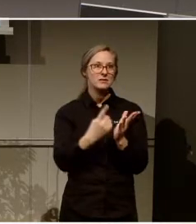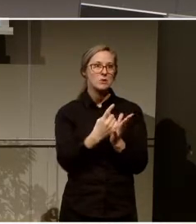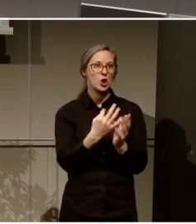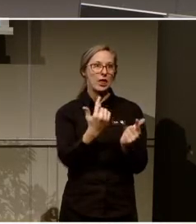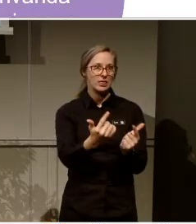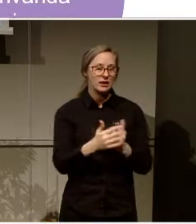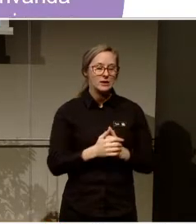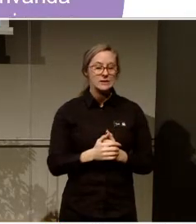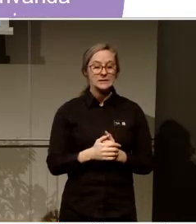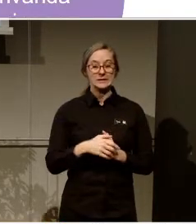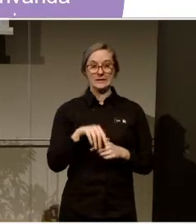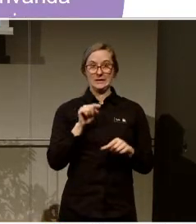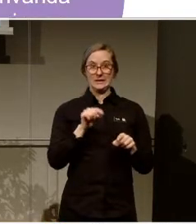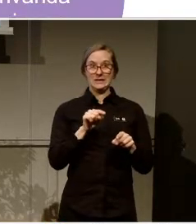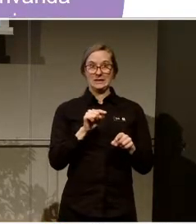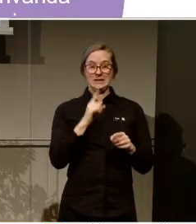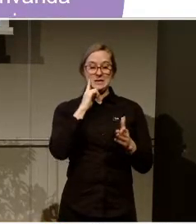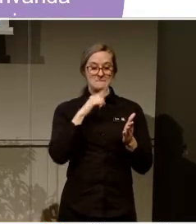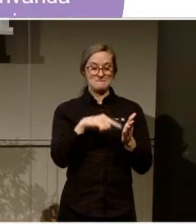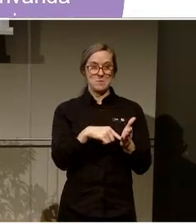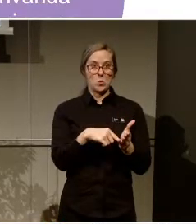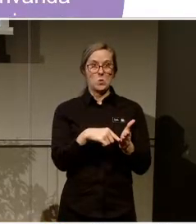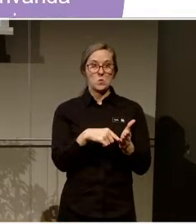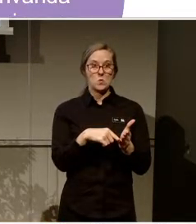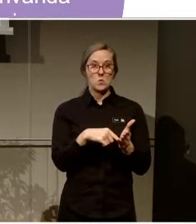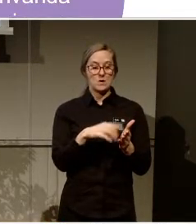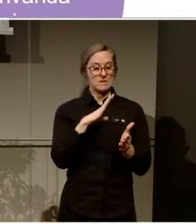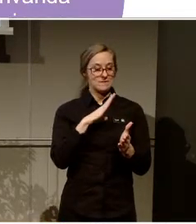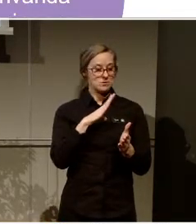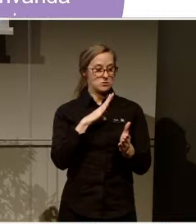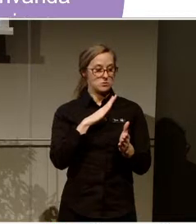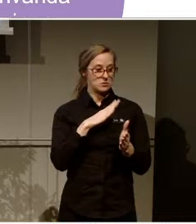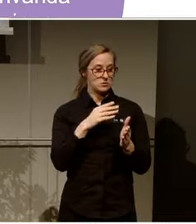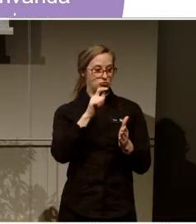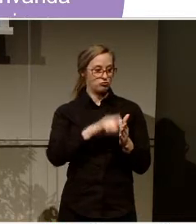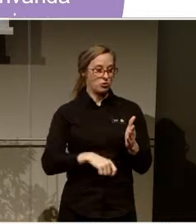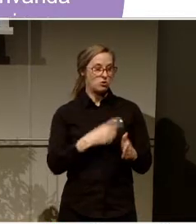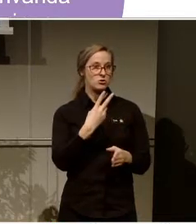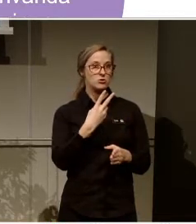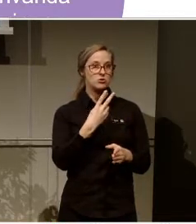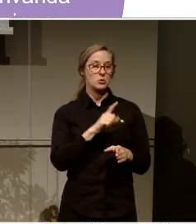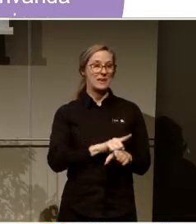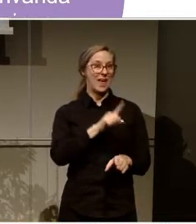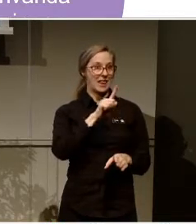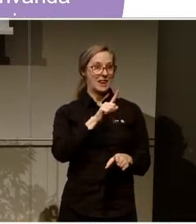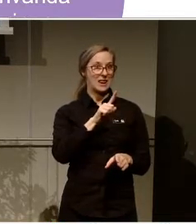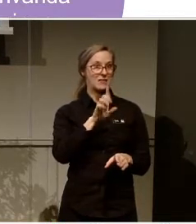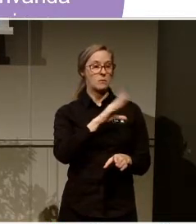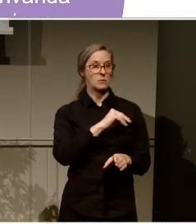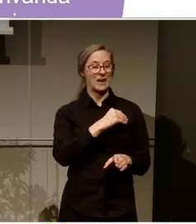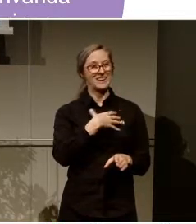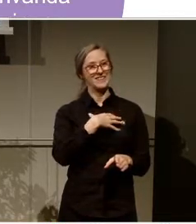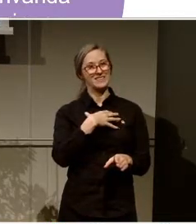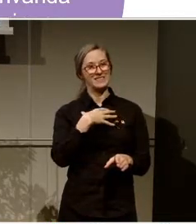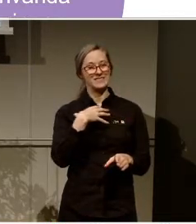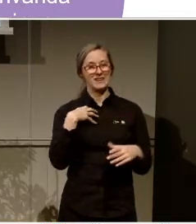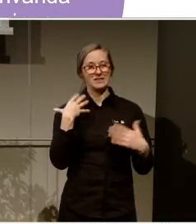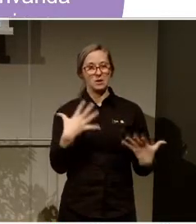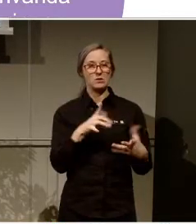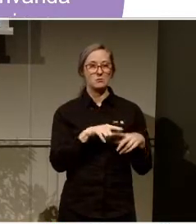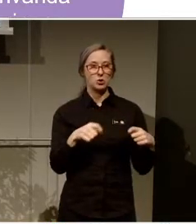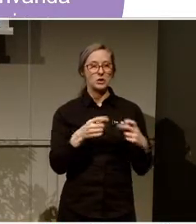digitaliseringsmöjligheter. Och det här är ett mål som har funnits egentligen sedan 2011 och är riksdagsbundet. Så att det är ett mål,